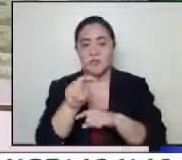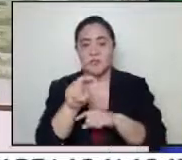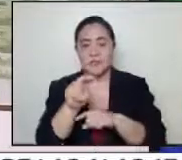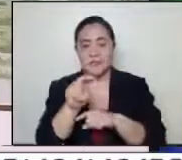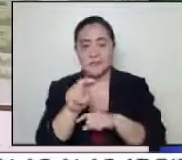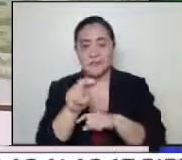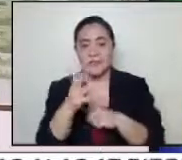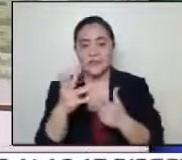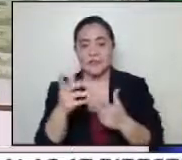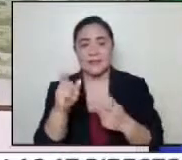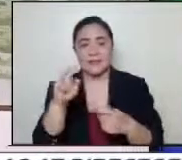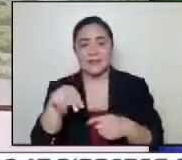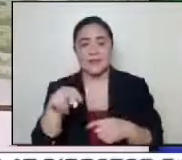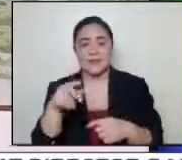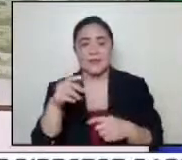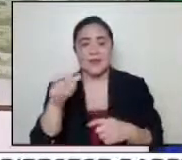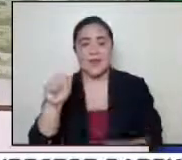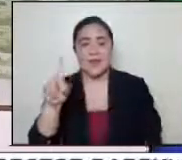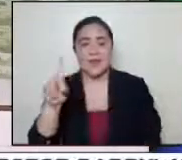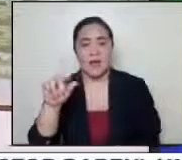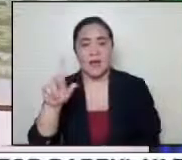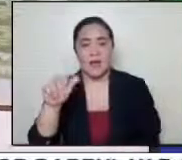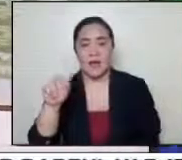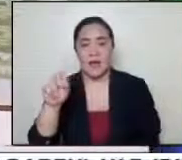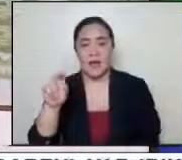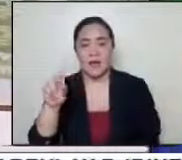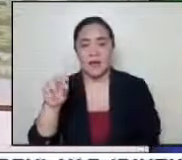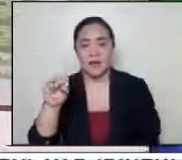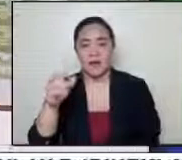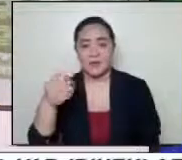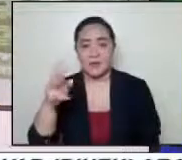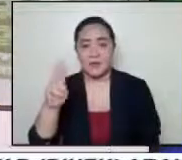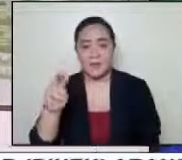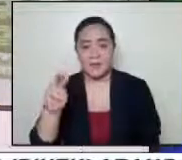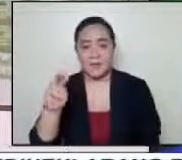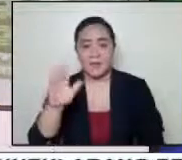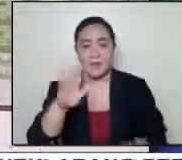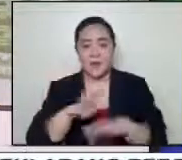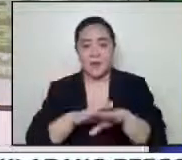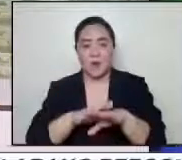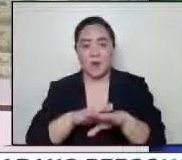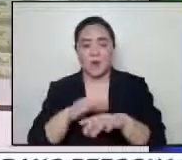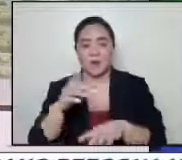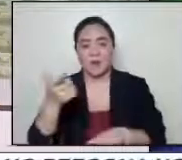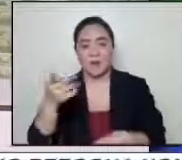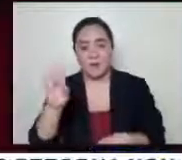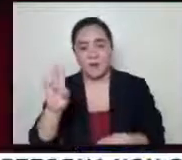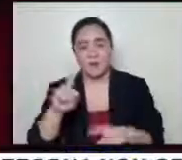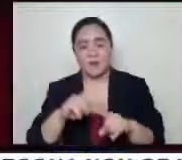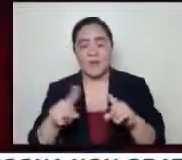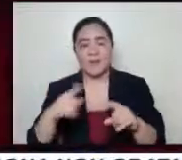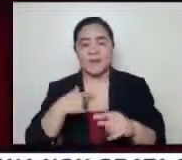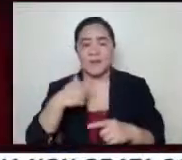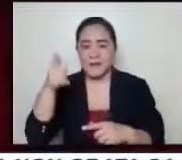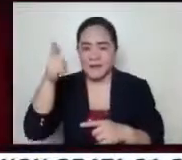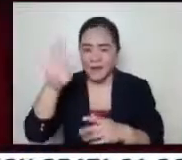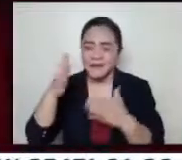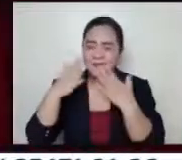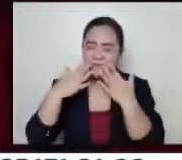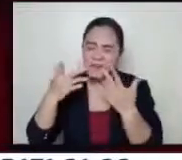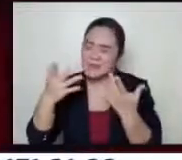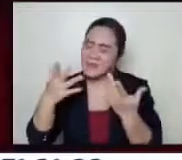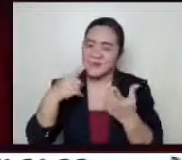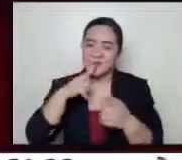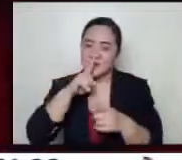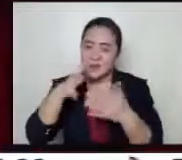i-coronary angiogram on July 27. So, sabi ko, Lord, ito na naman. So, smile lang ako, Lord, kaya ko to. Nakamamangha